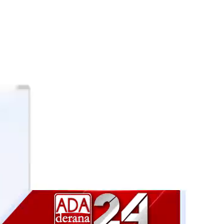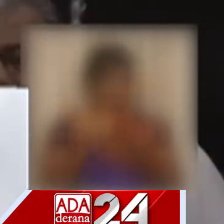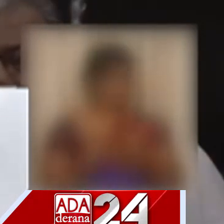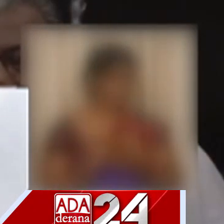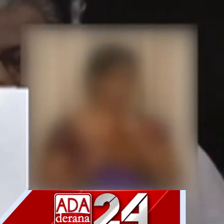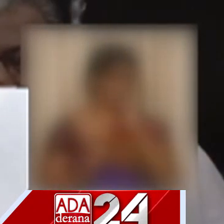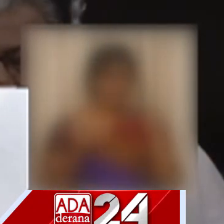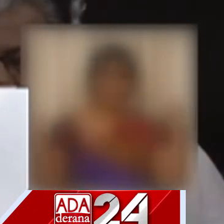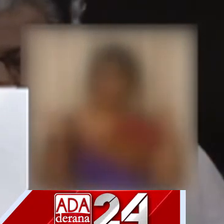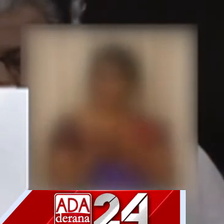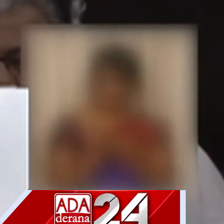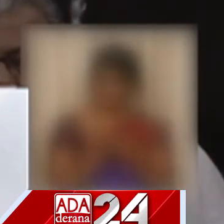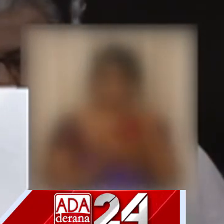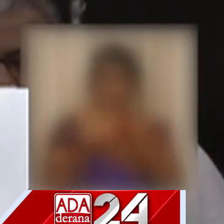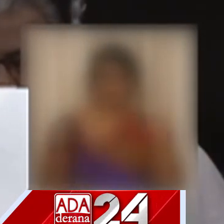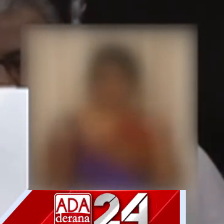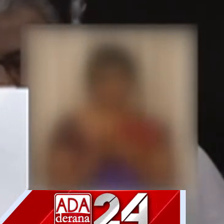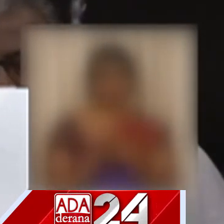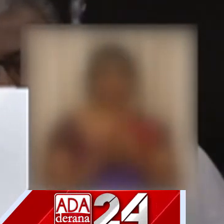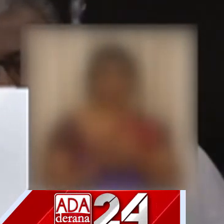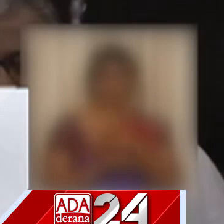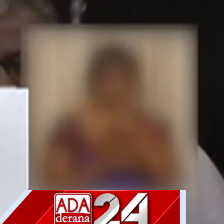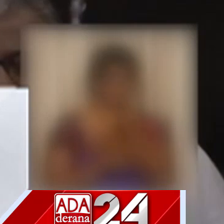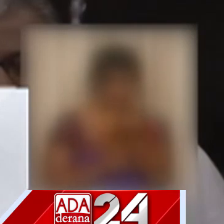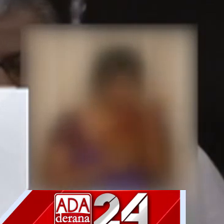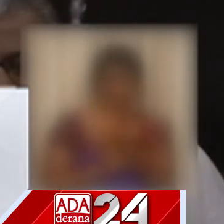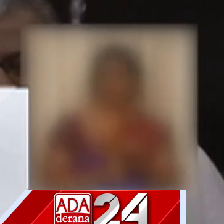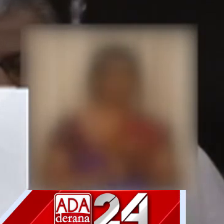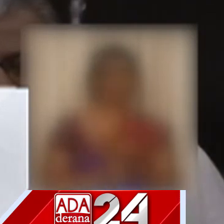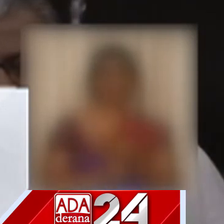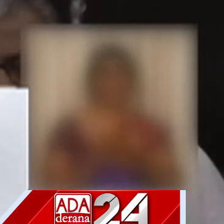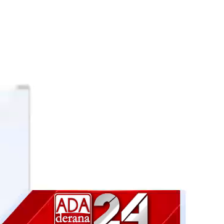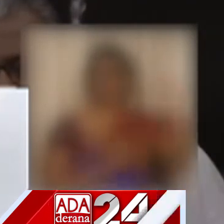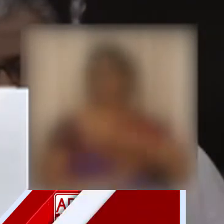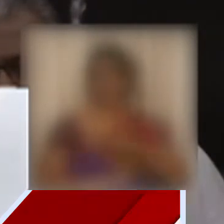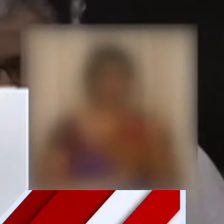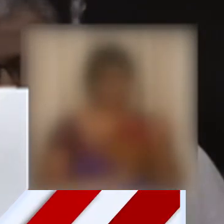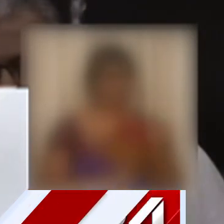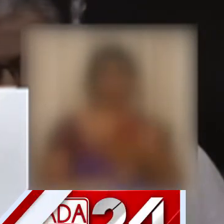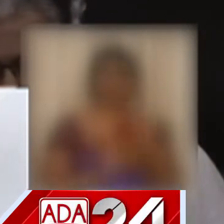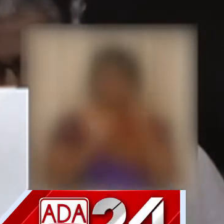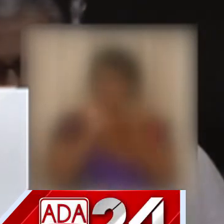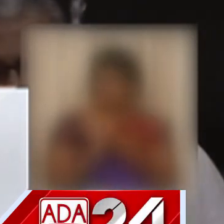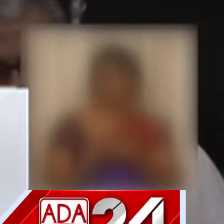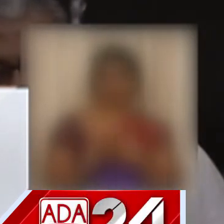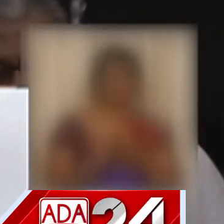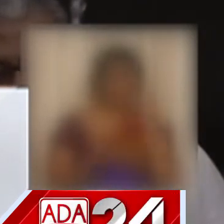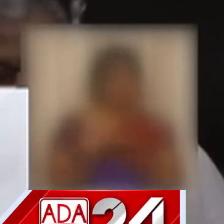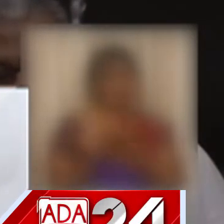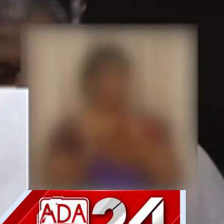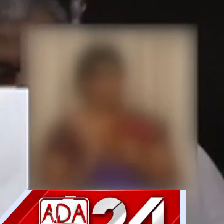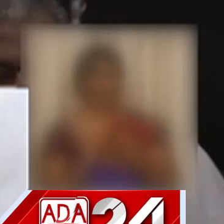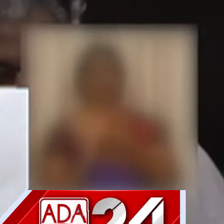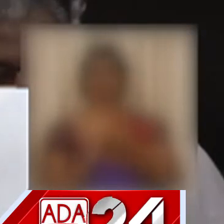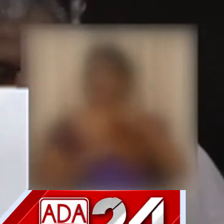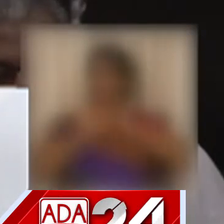අපි හැප්පුණත් පාරේ ගිහිල්ලා අපි ඉල්ලන ගාණ හම්බෙන්නේ නැහැ මේ රක්ෂණ සමාගමේ අපි ඔප්පු කරලා පෙන්වන්න ඕන වැරද්ද කොහොමද වුනේ